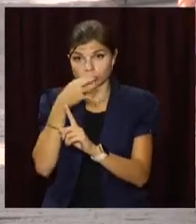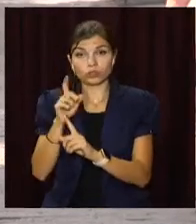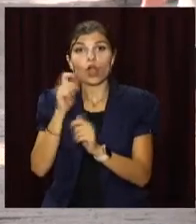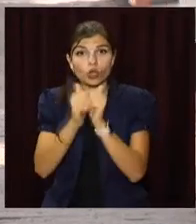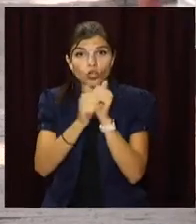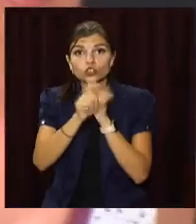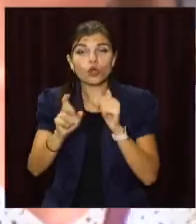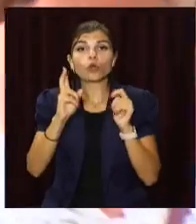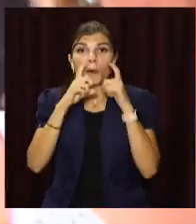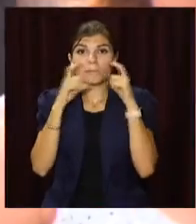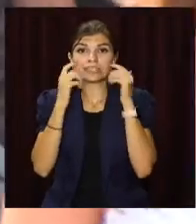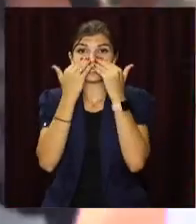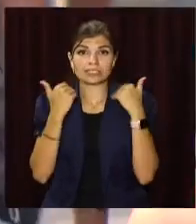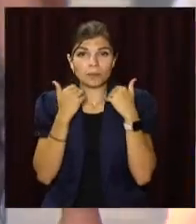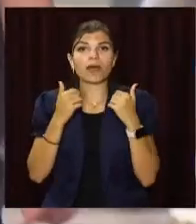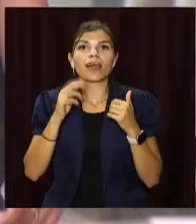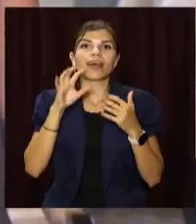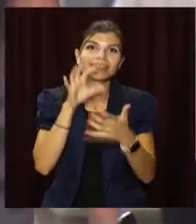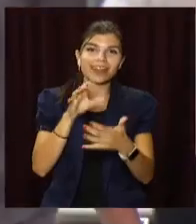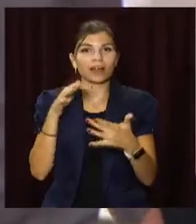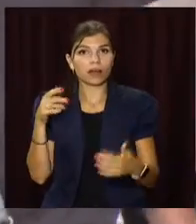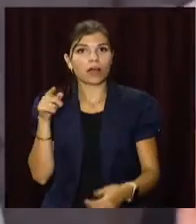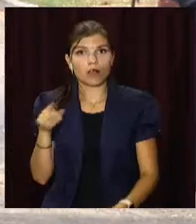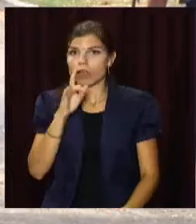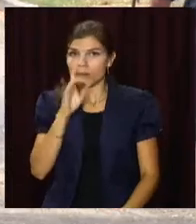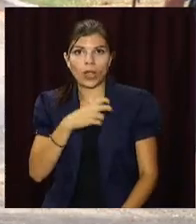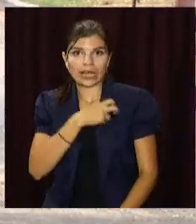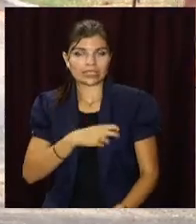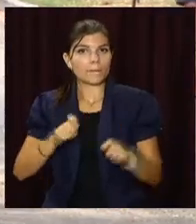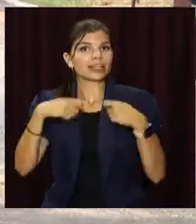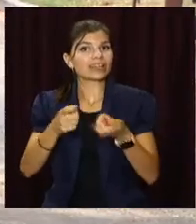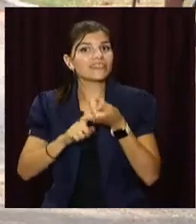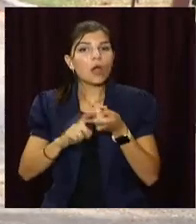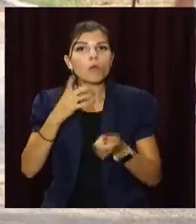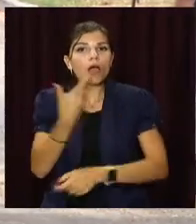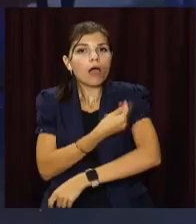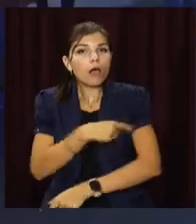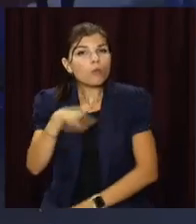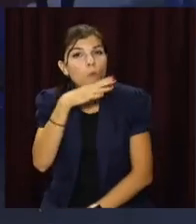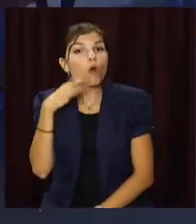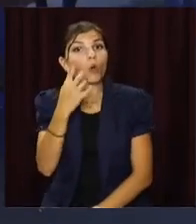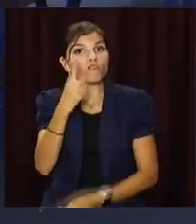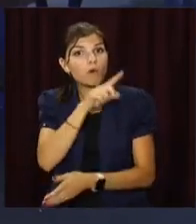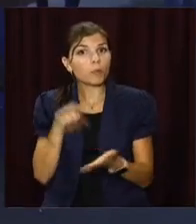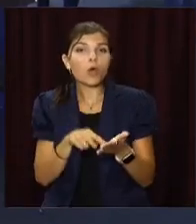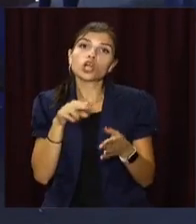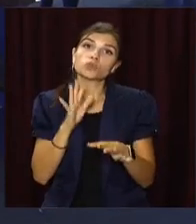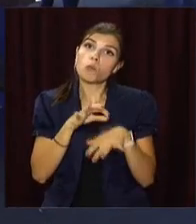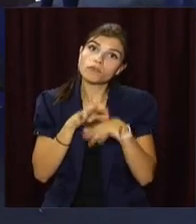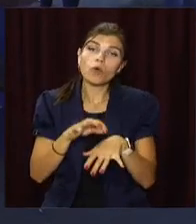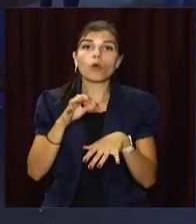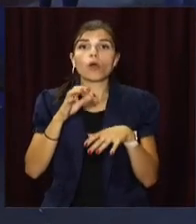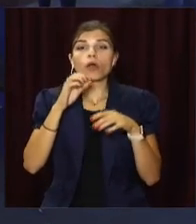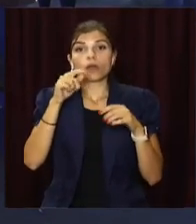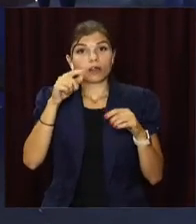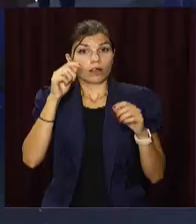яка знімає маску у громадському місці, не матиме ризику передати інфекцію. На запитання про те, чи проведуть українці осінь